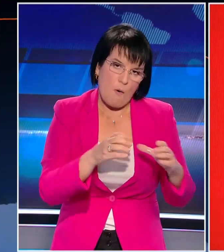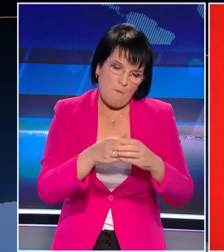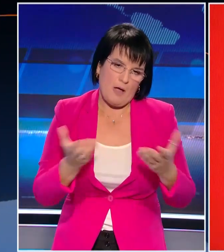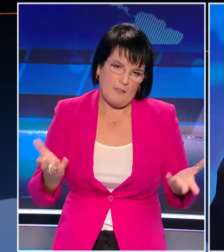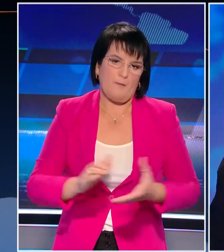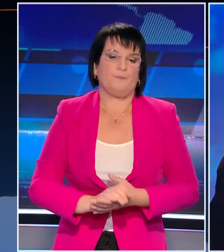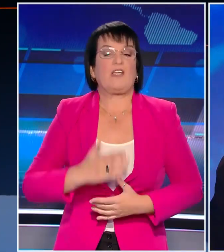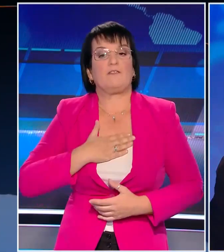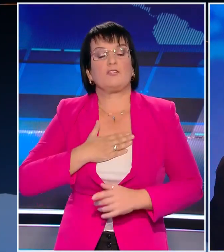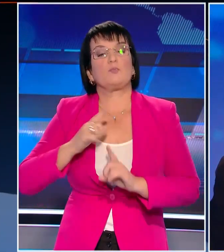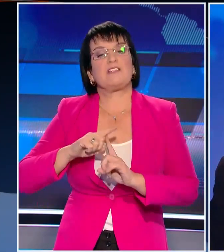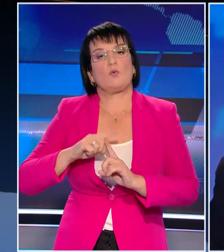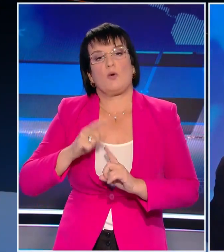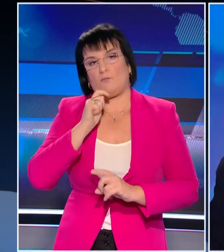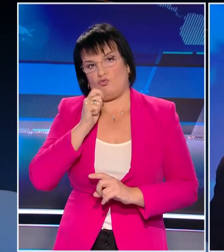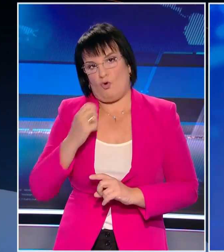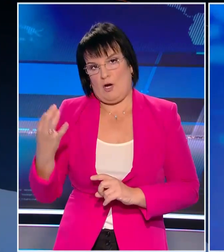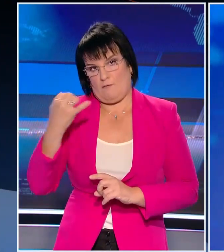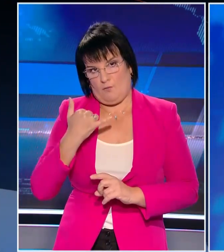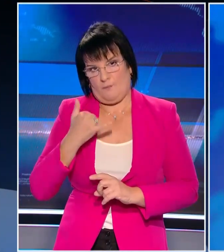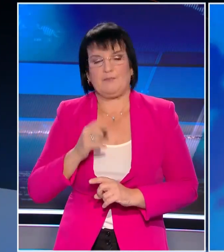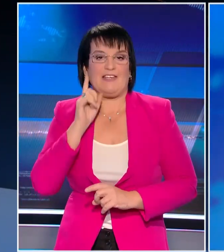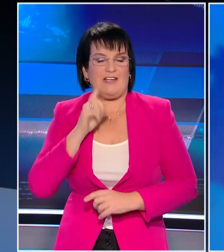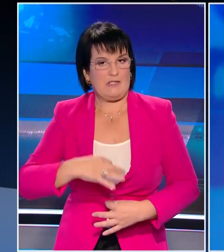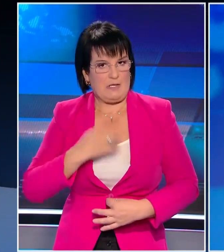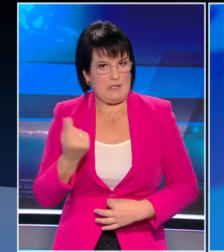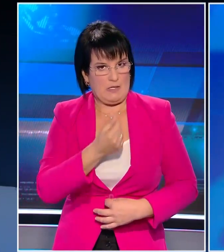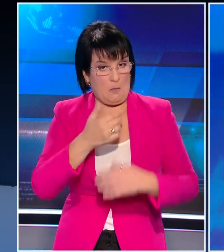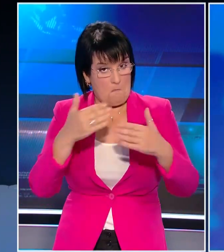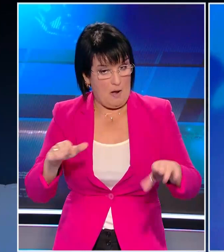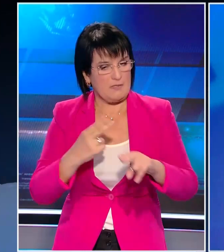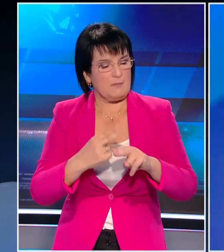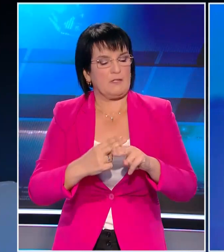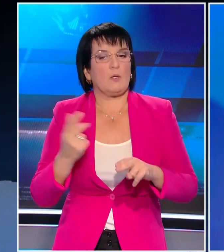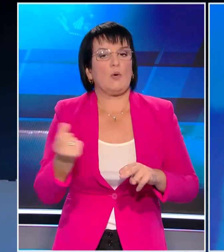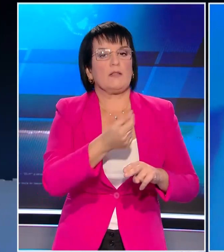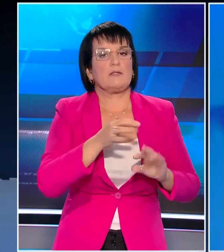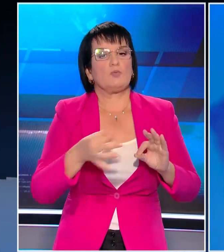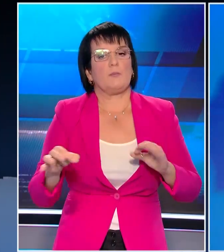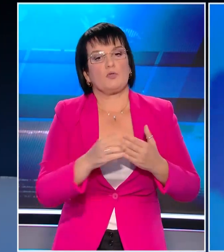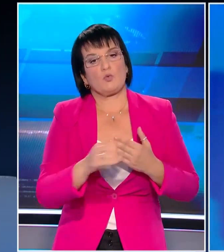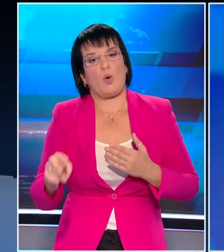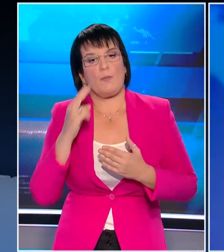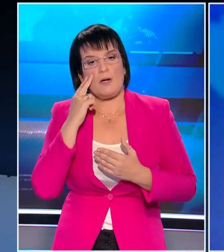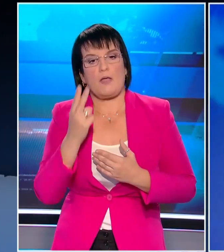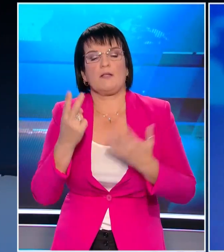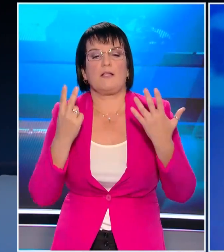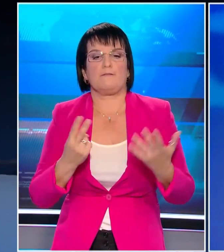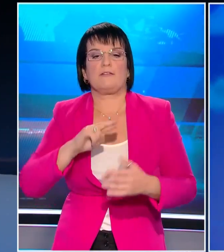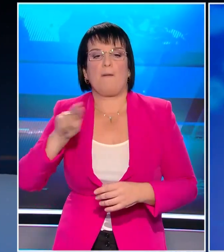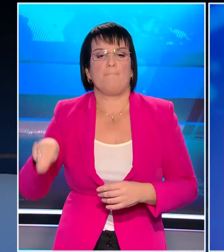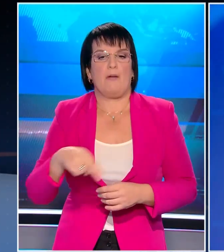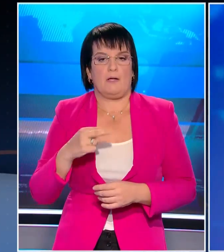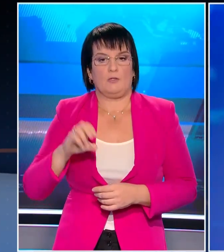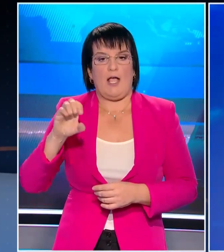βουλευτών. Χρήστο Τσιγουρή, να σε ευχαριστήσουμε πολύ. Στο σημείο αυτό το δελτίο μας ολοκληρώθηκε, όλες οι ειδήσεις αναλυτικά, στο κεντρικό